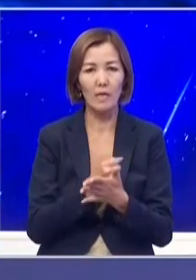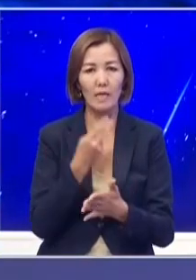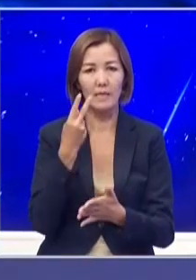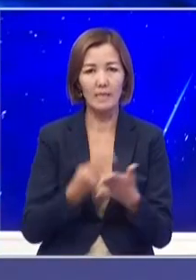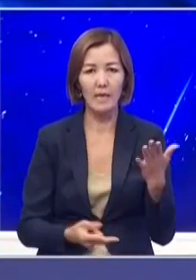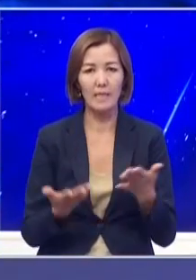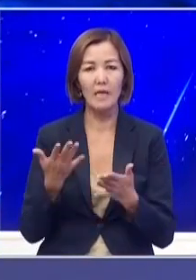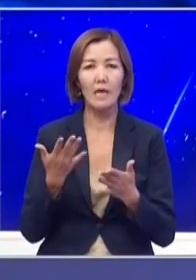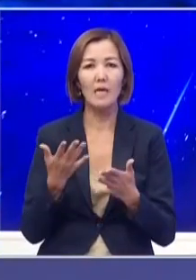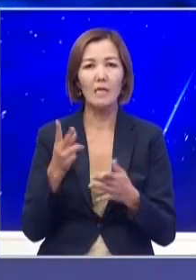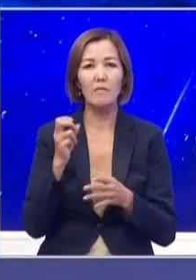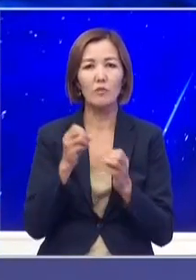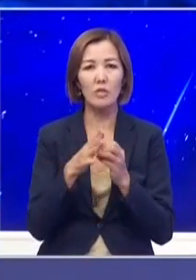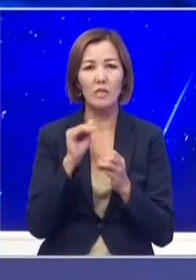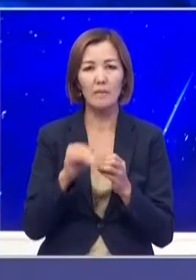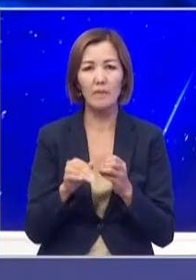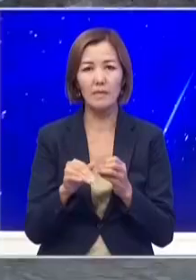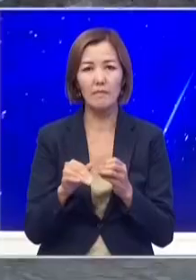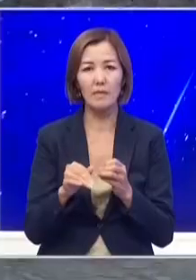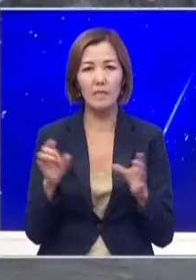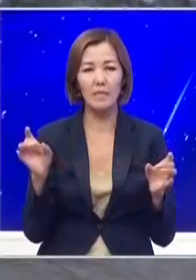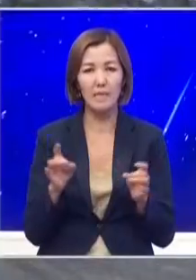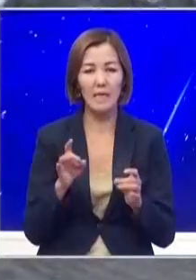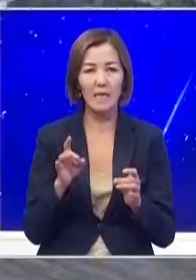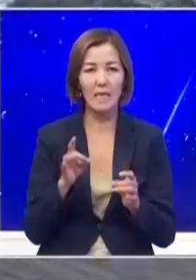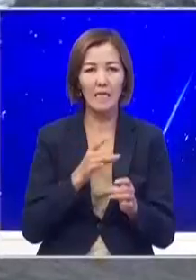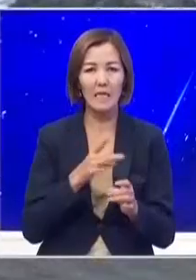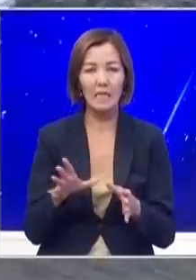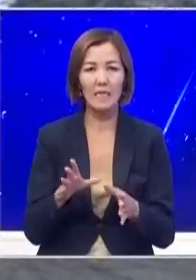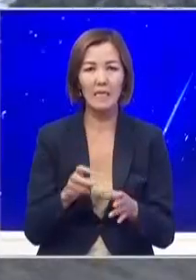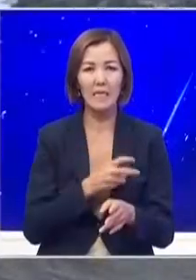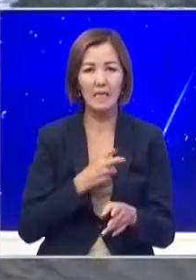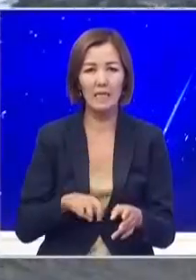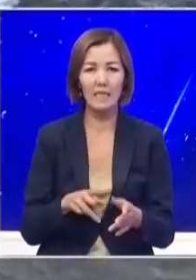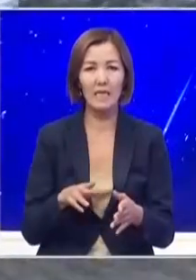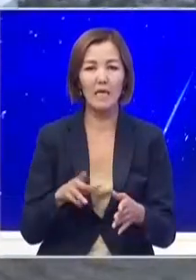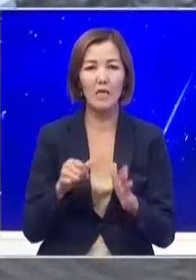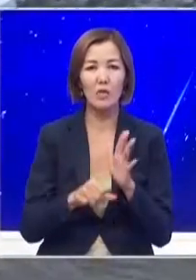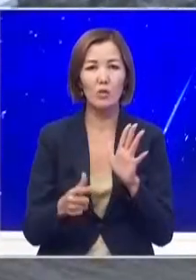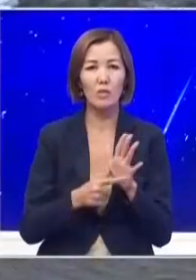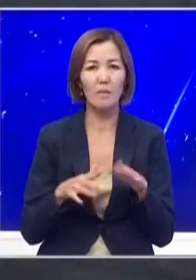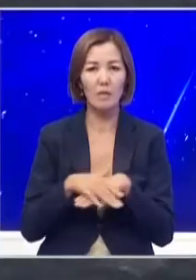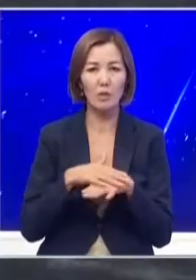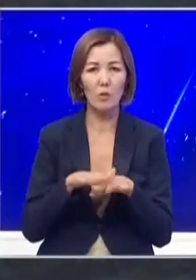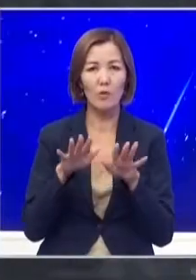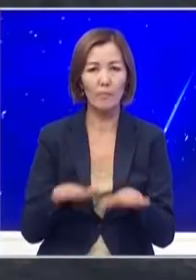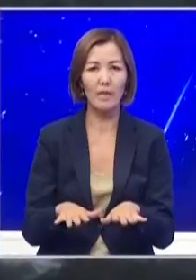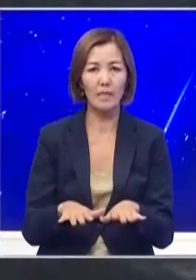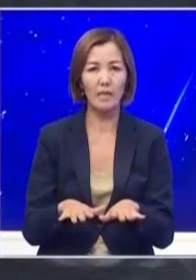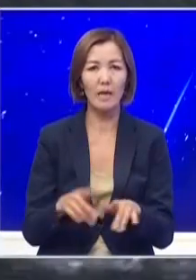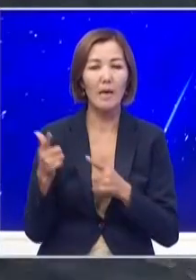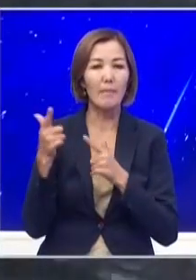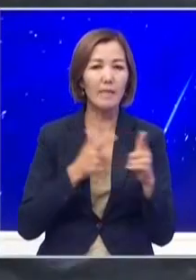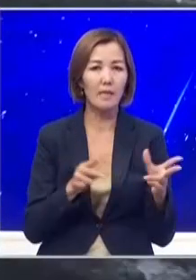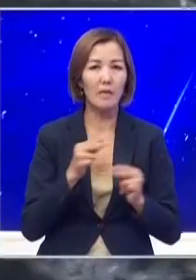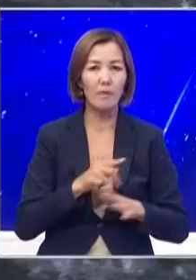снять угрозу с 214 и минимизировать риски для 607 населенных пунктов страны. А в рамках подготовительных